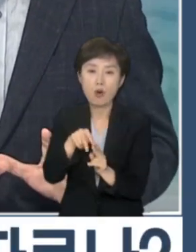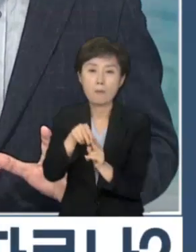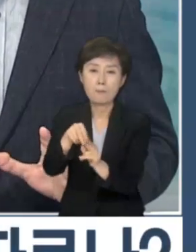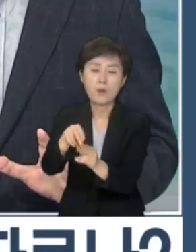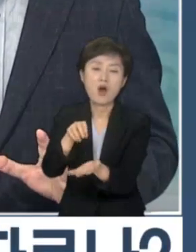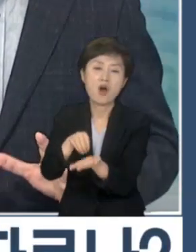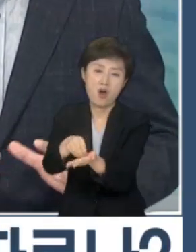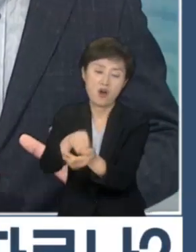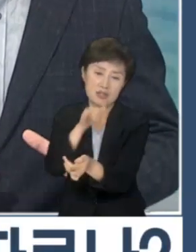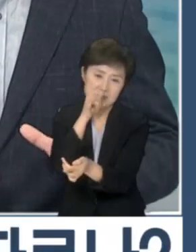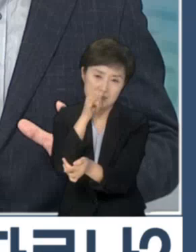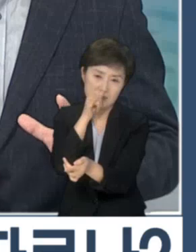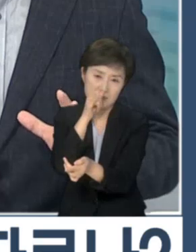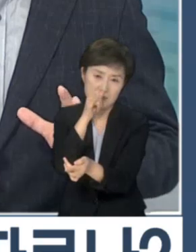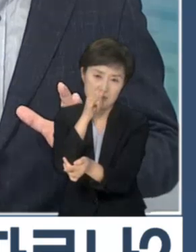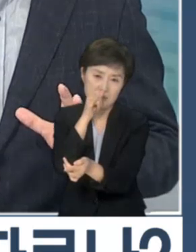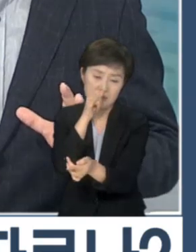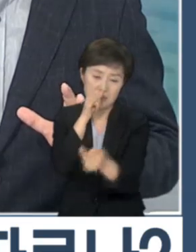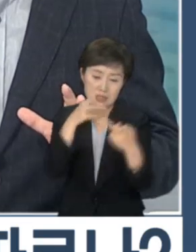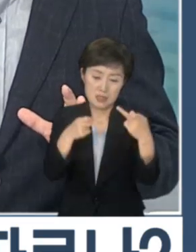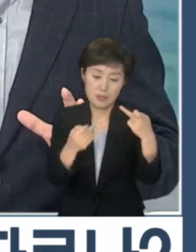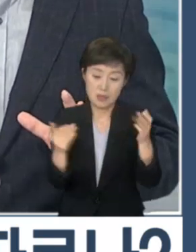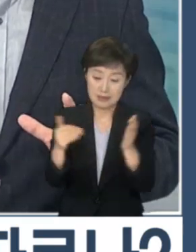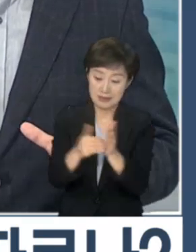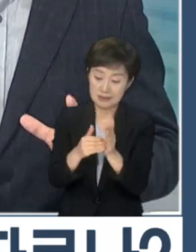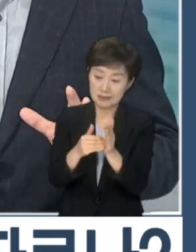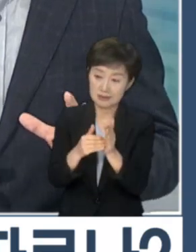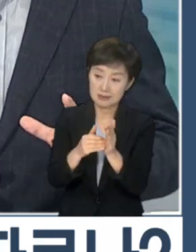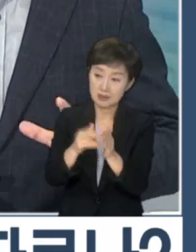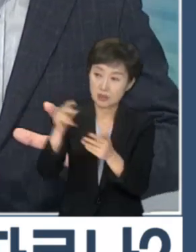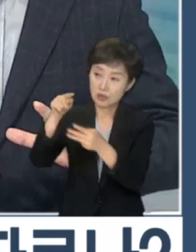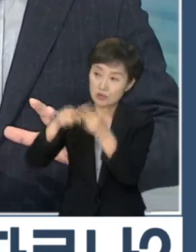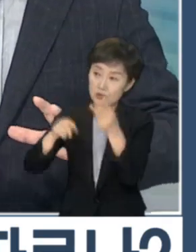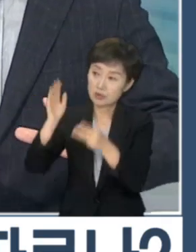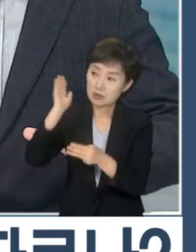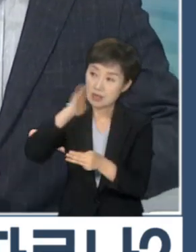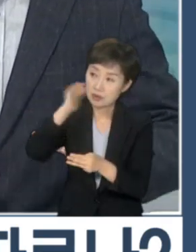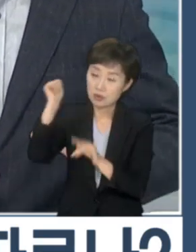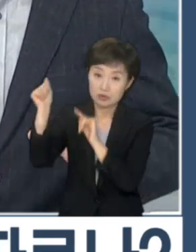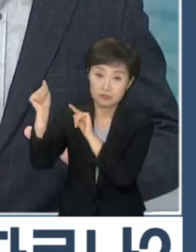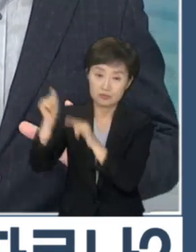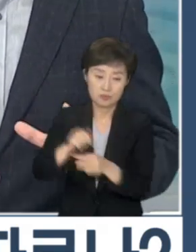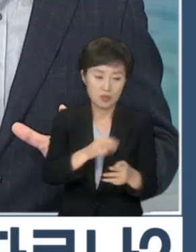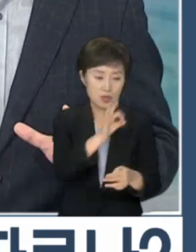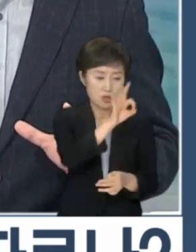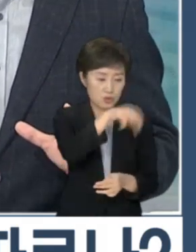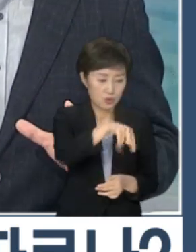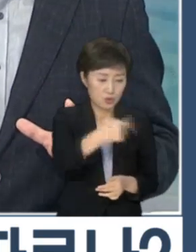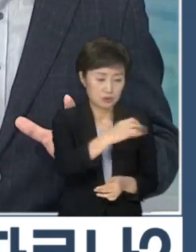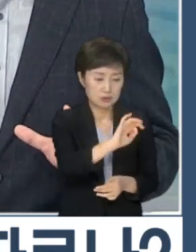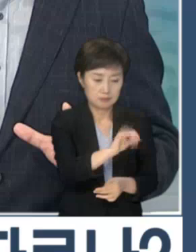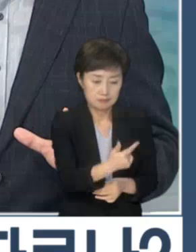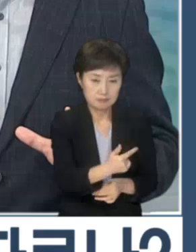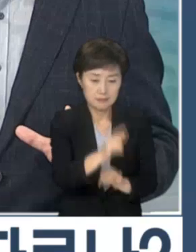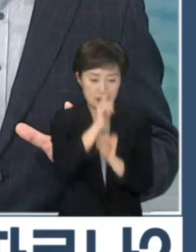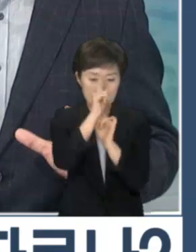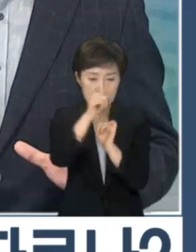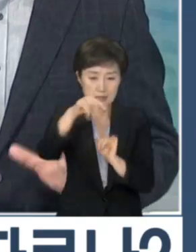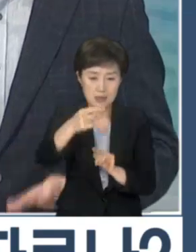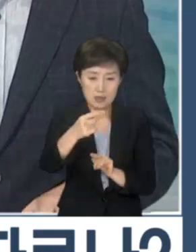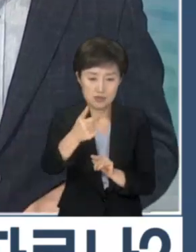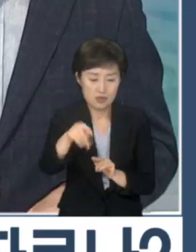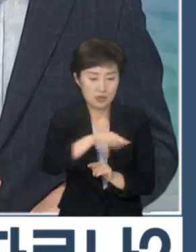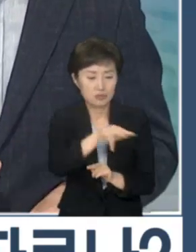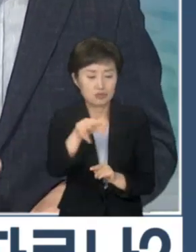그때까지 윤석열 대통령이 이준석 또 유승민 이런 분들에 대한 어떤 그 방향을